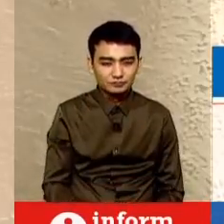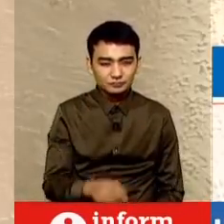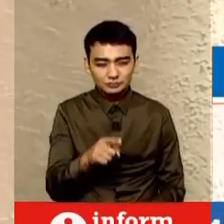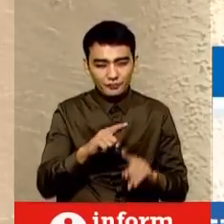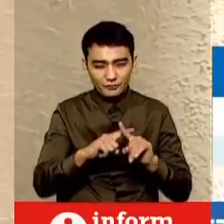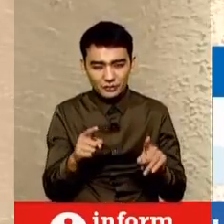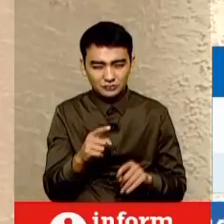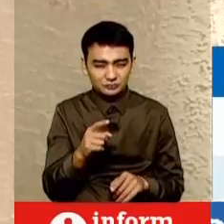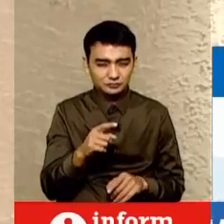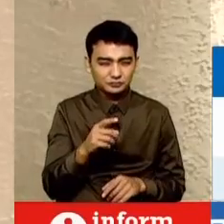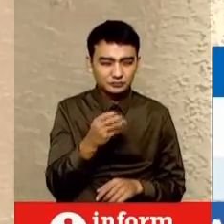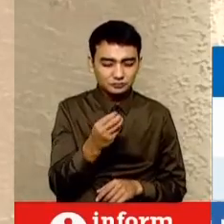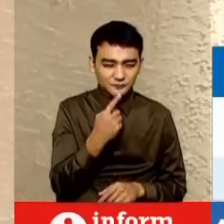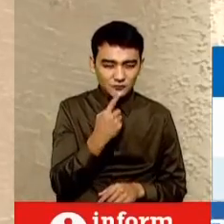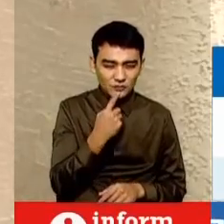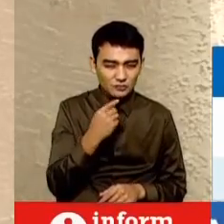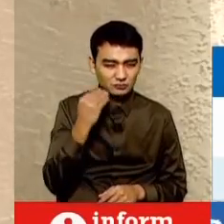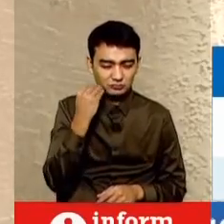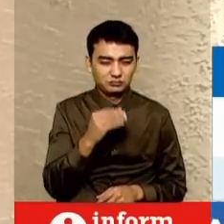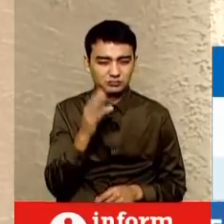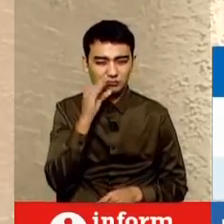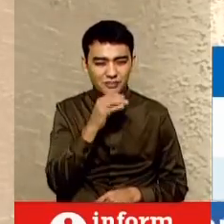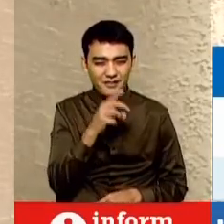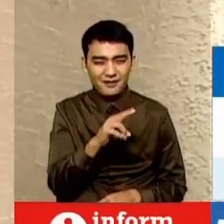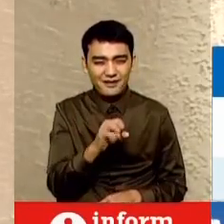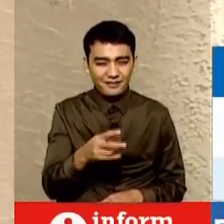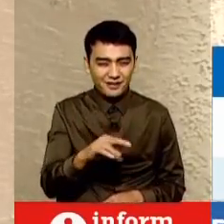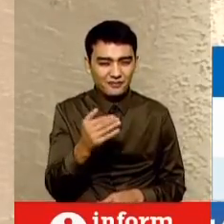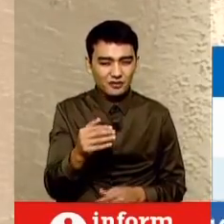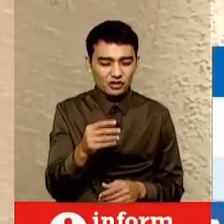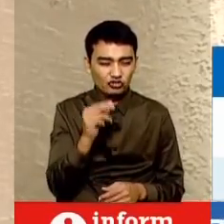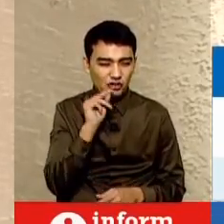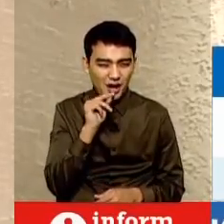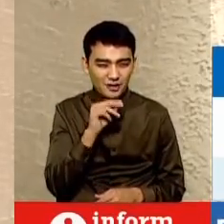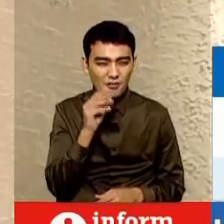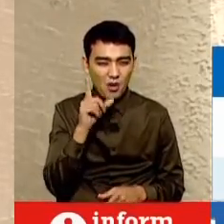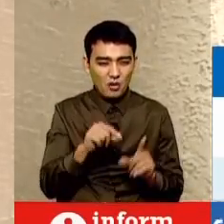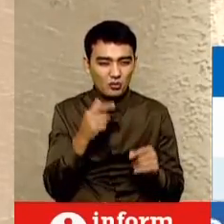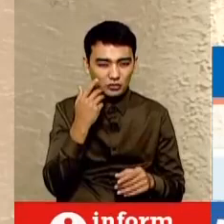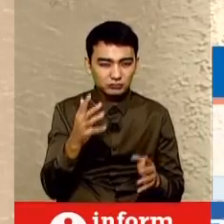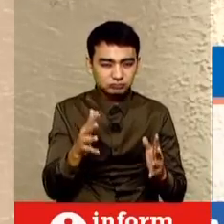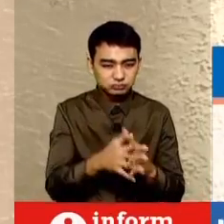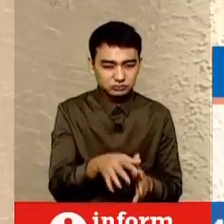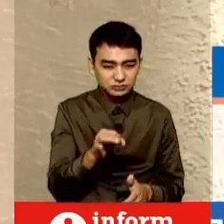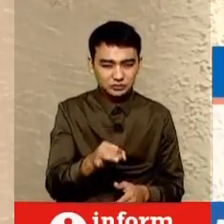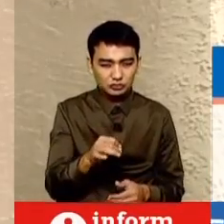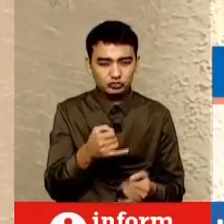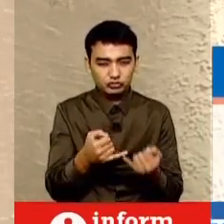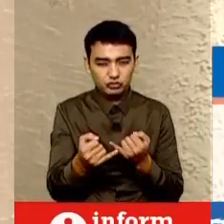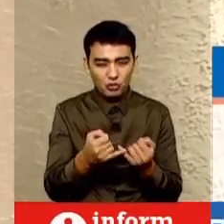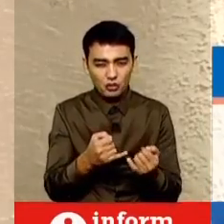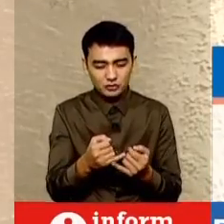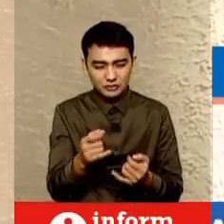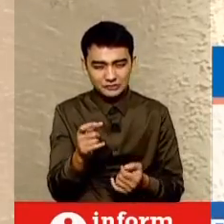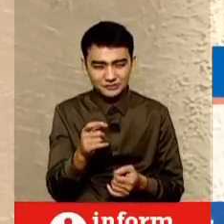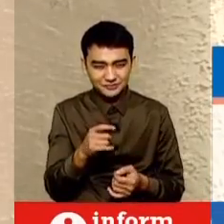ерекше қою, дәмі аса қанық шай жасау болды. Кенияның түйіршіктелген шайы сүт қатқан кезде алтын сарғыш түске боялады.